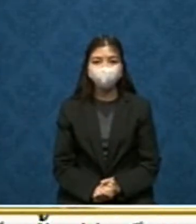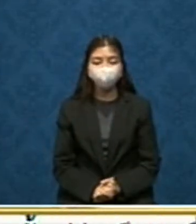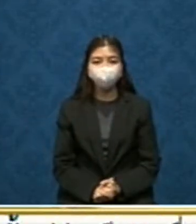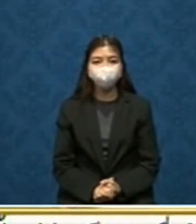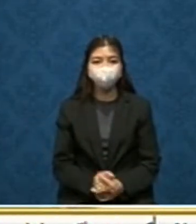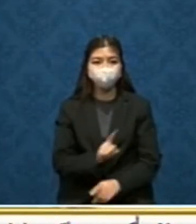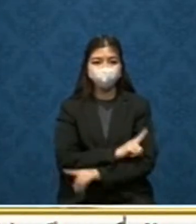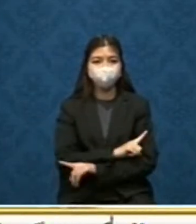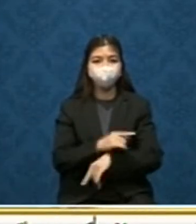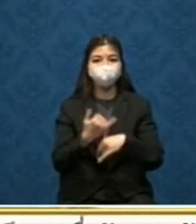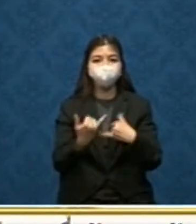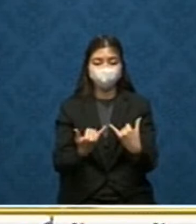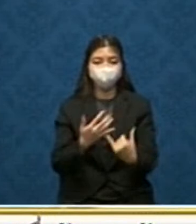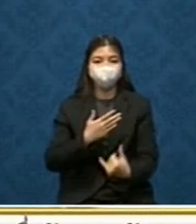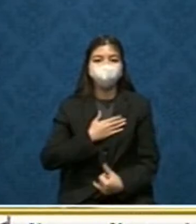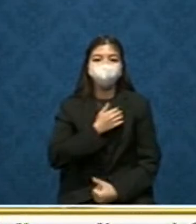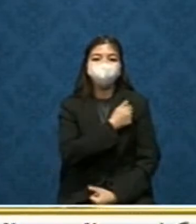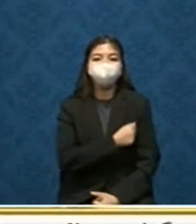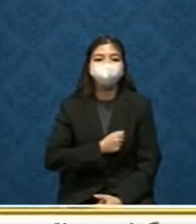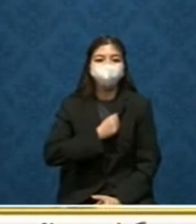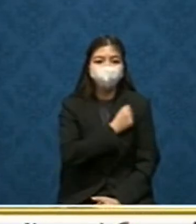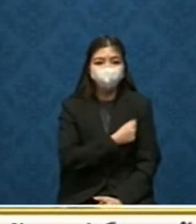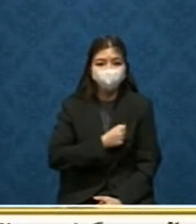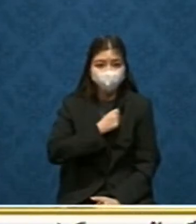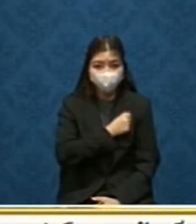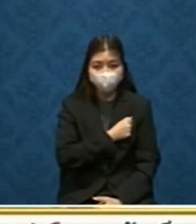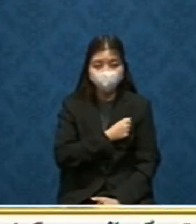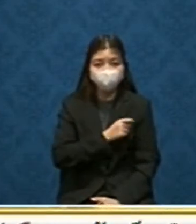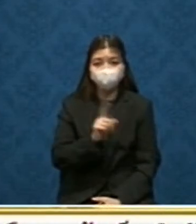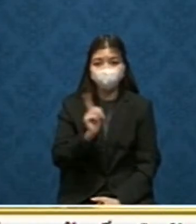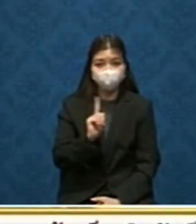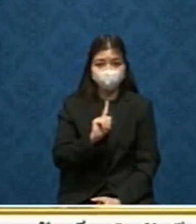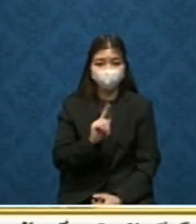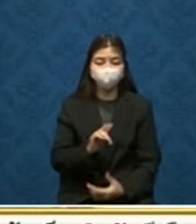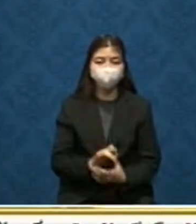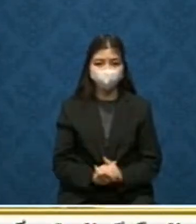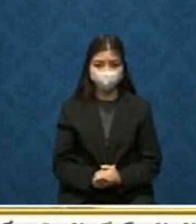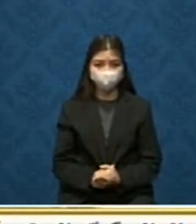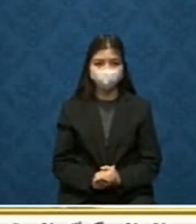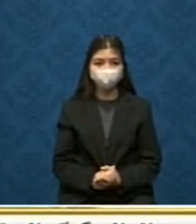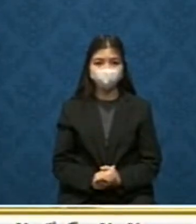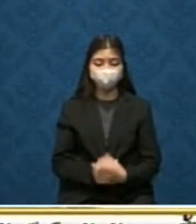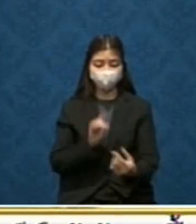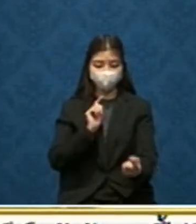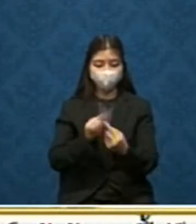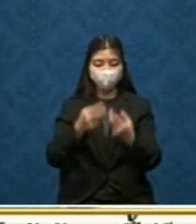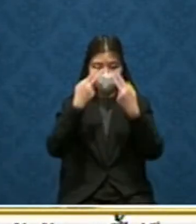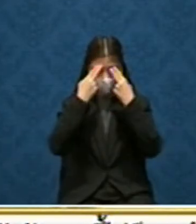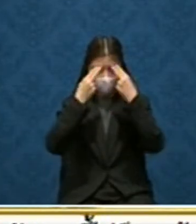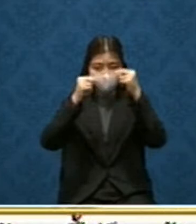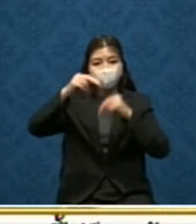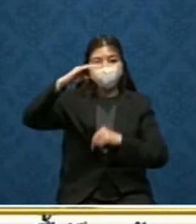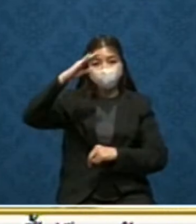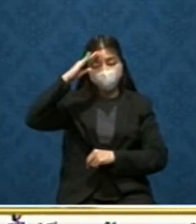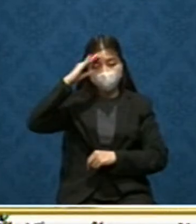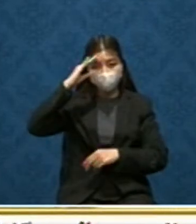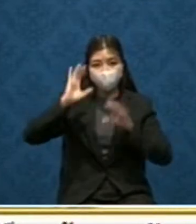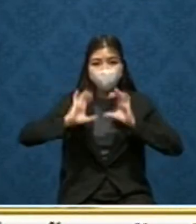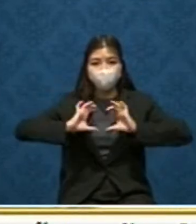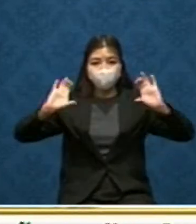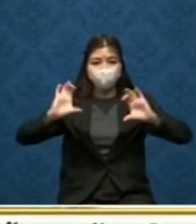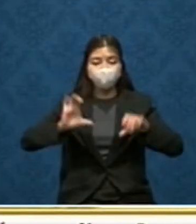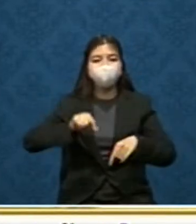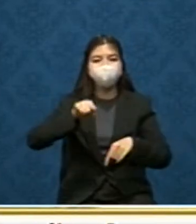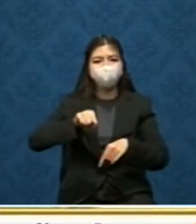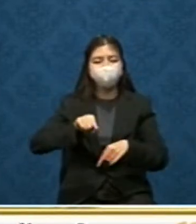วันนี้ผมเสียใจน่ะเสียใจว่าส่วนหนึ่งท่านนายกแลรัธาบลชดนี้สันญ